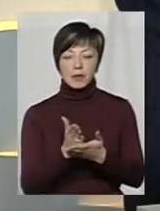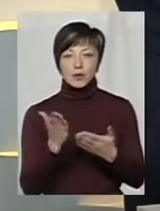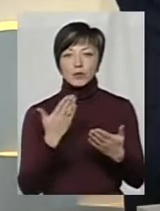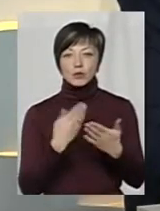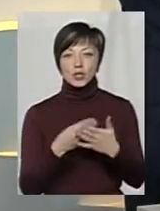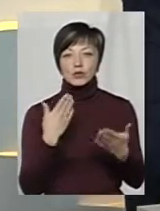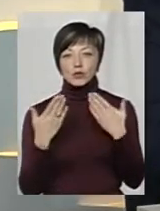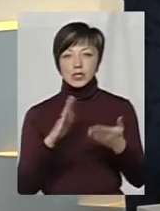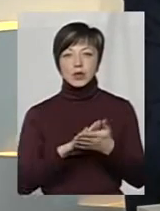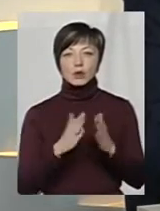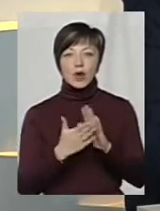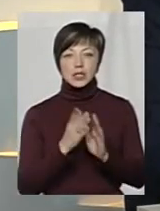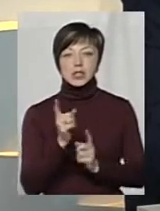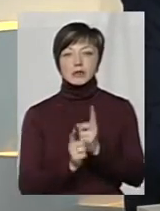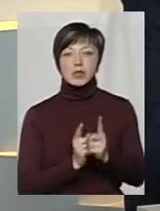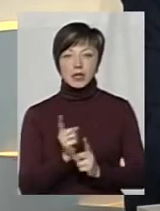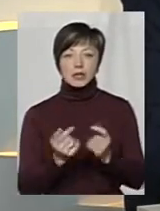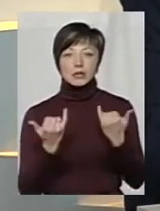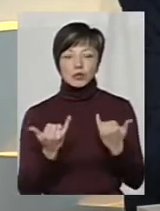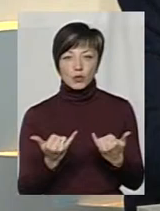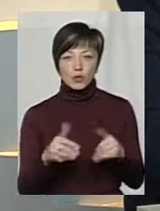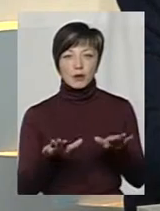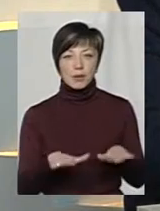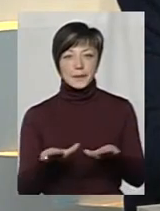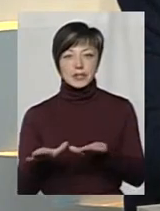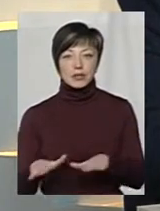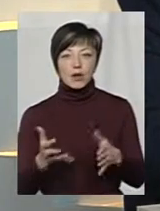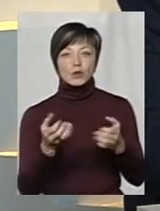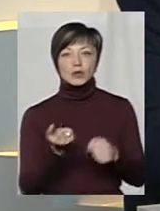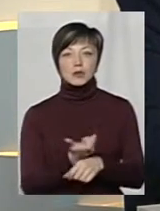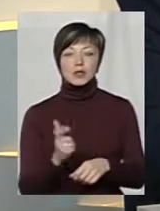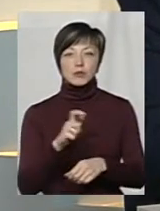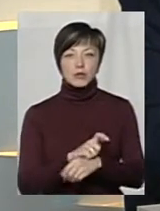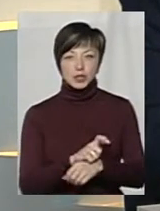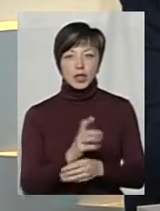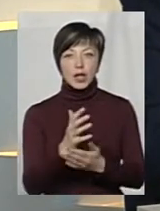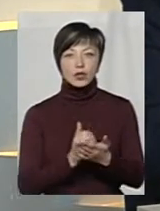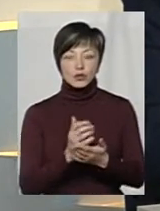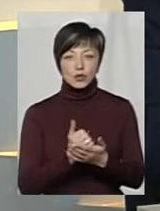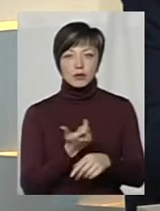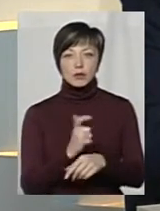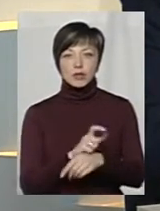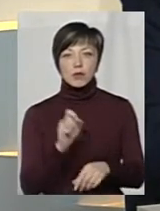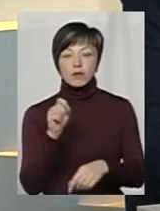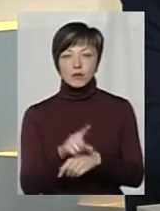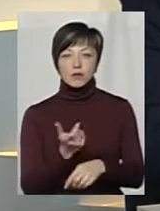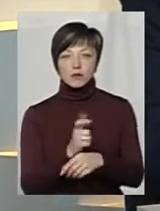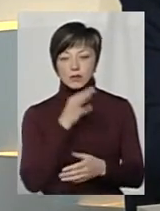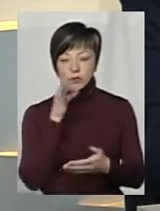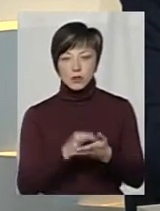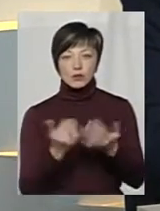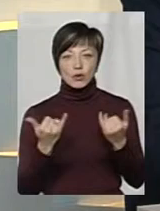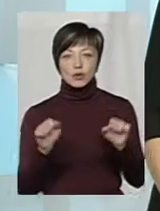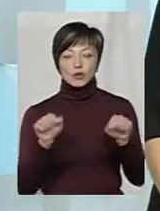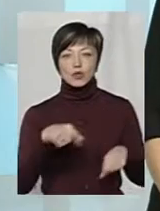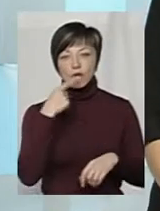стосунків, ситуація, безумовно, змінилася. Сьогодні на місцях отримали більше ресурсу і більше повноважень, більше відповідальності. Сьогодні